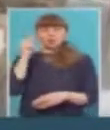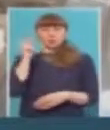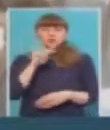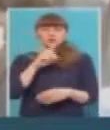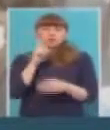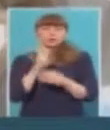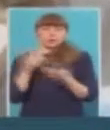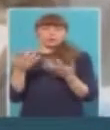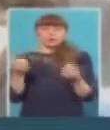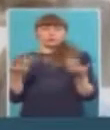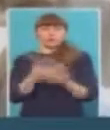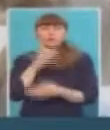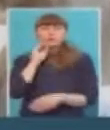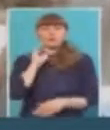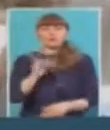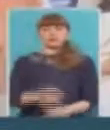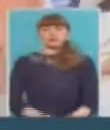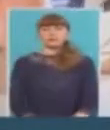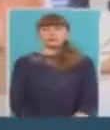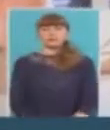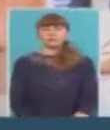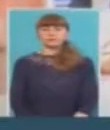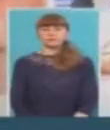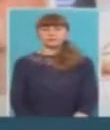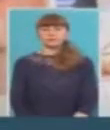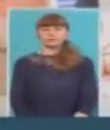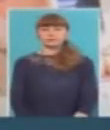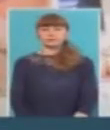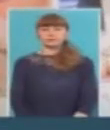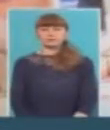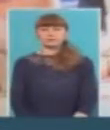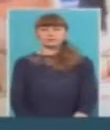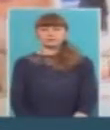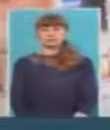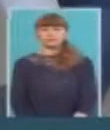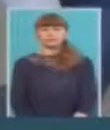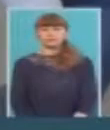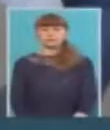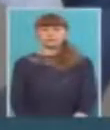жағдай туғызған. Алдағы уақытта олар да аудан экономикасын өркендеуіне өз үлестерін